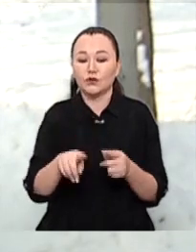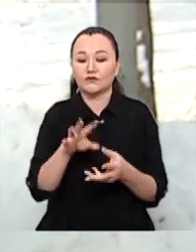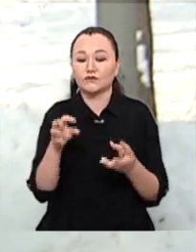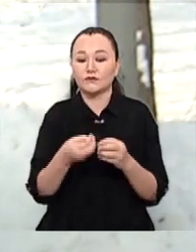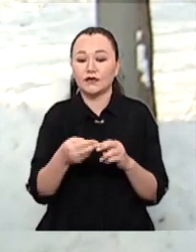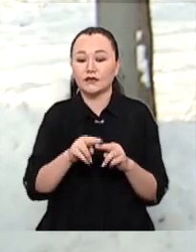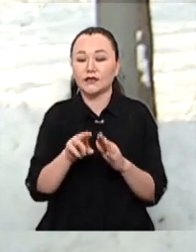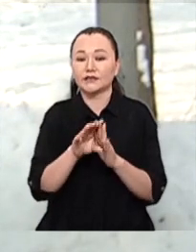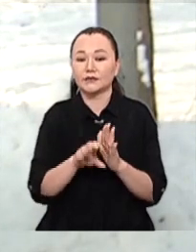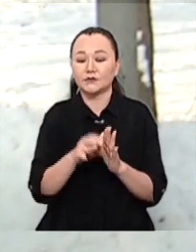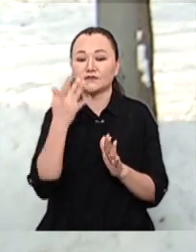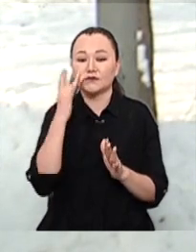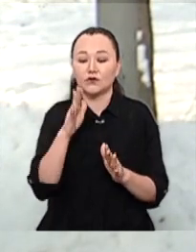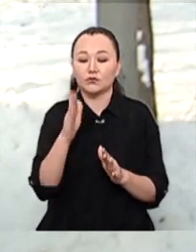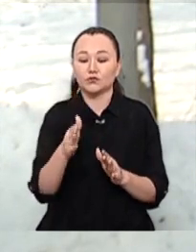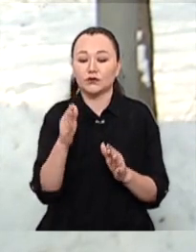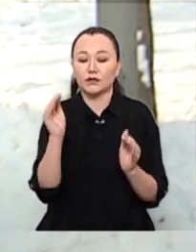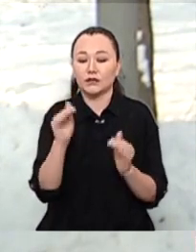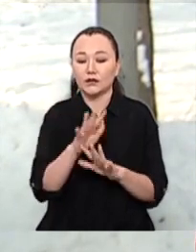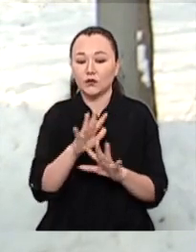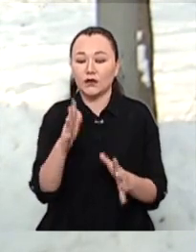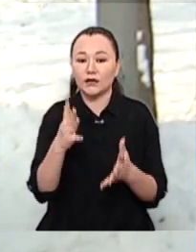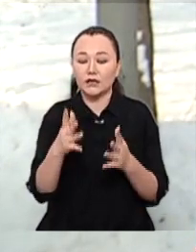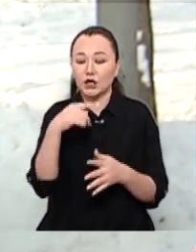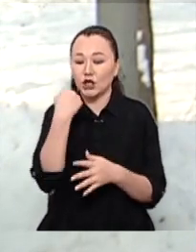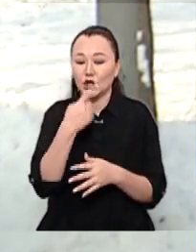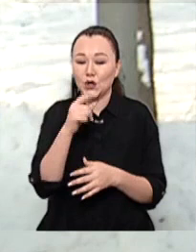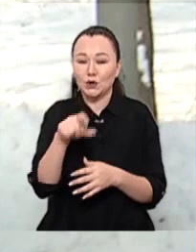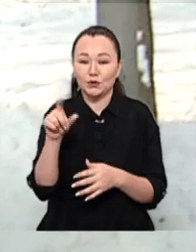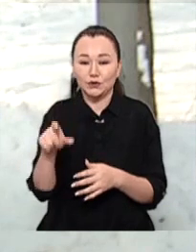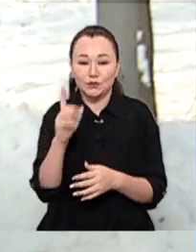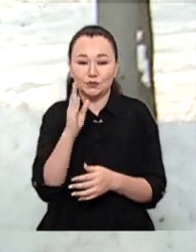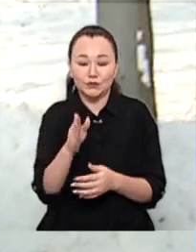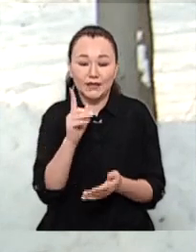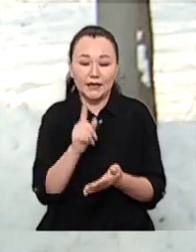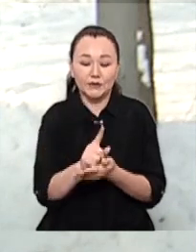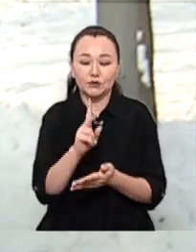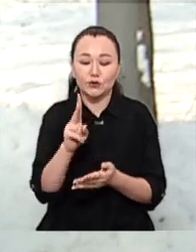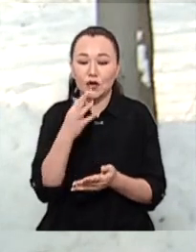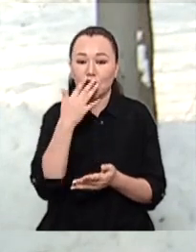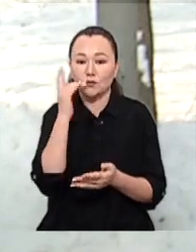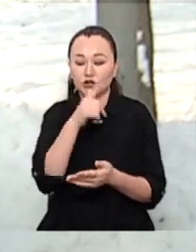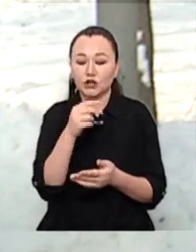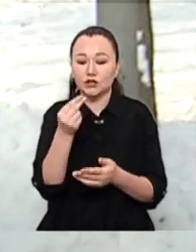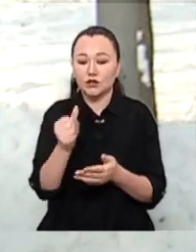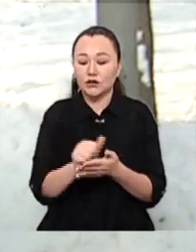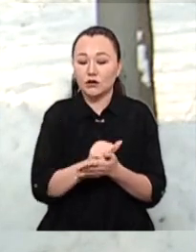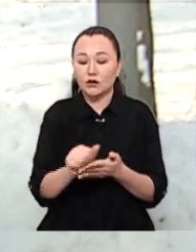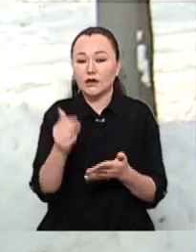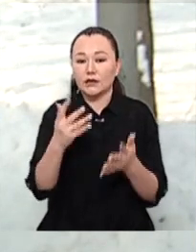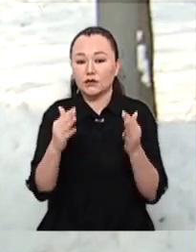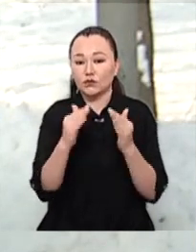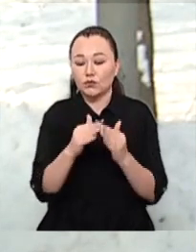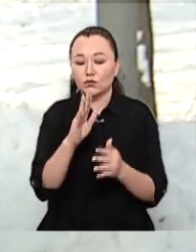системе всегда будут Неприкасаемые или определенной категории лиц Чьи активы зарубежные Чья офшоры они тоже какой-то